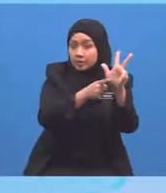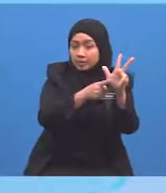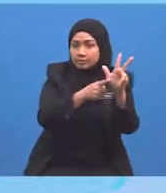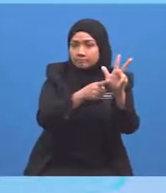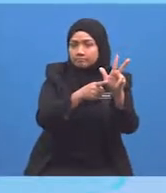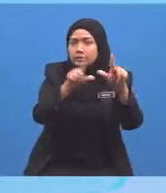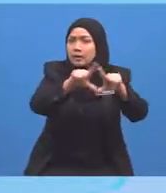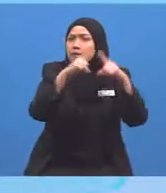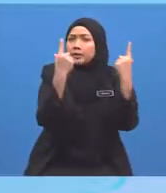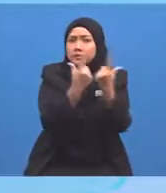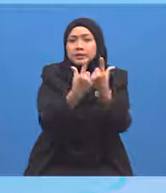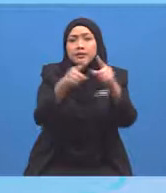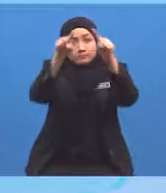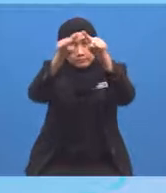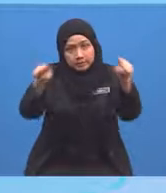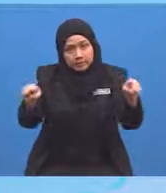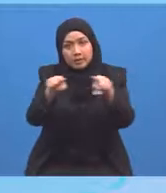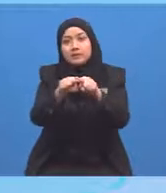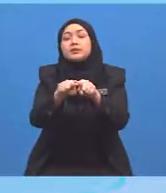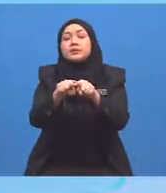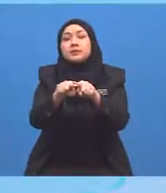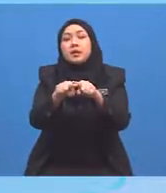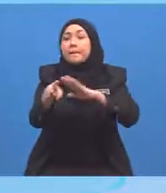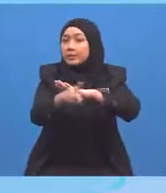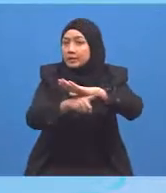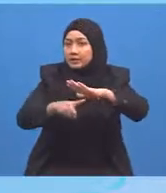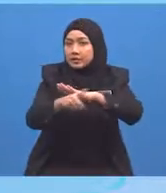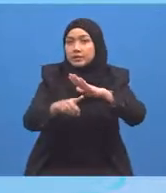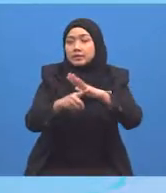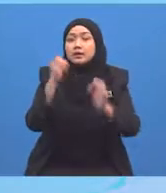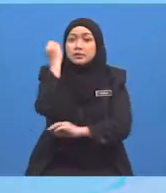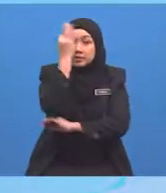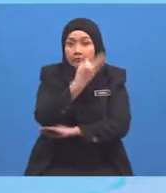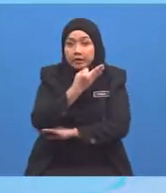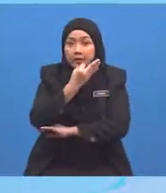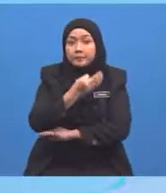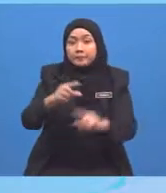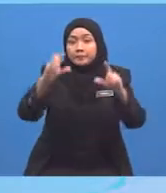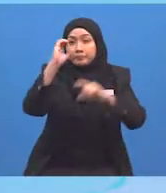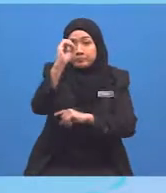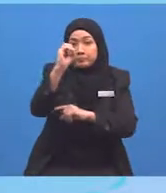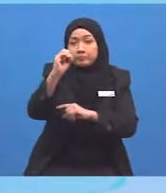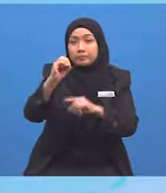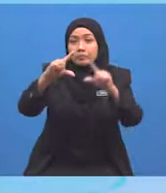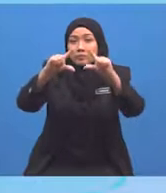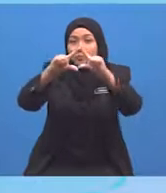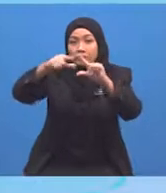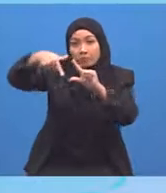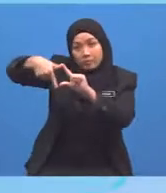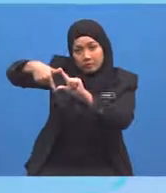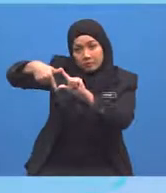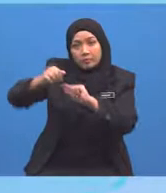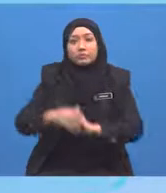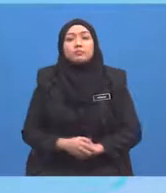mengelaskan segitiga berdasarkan sifat geometri. Dan yang